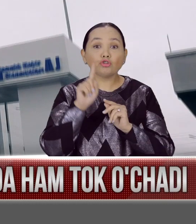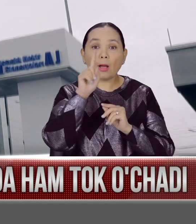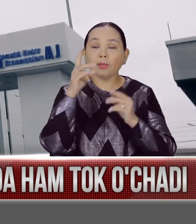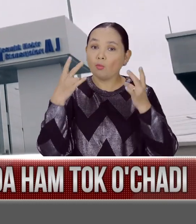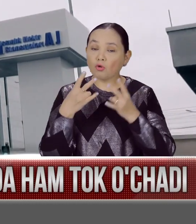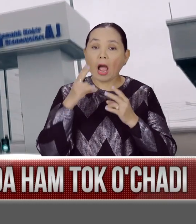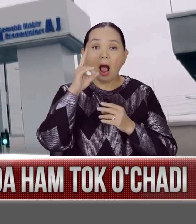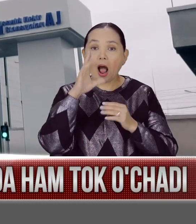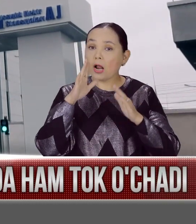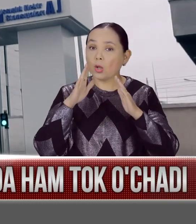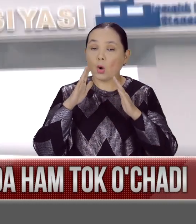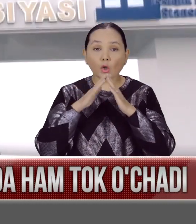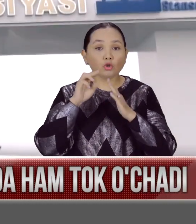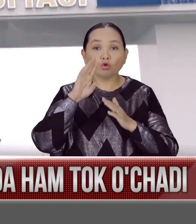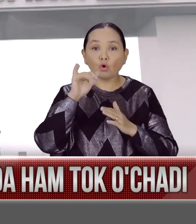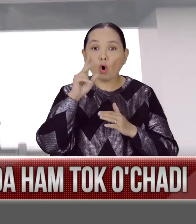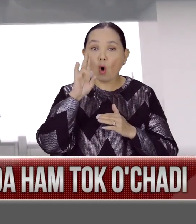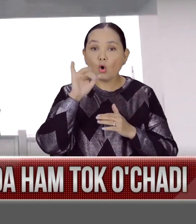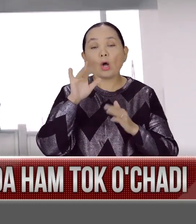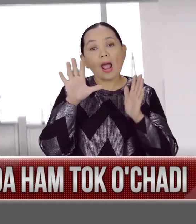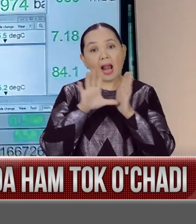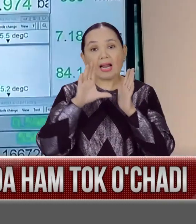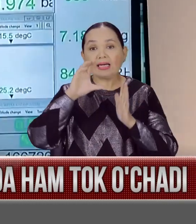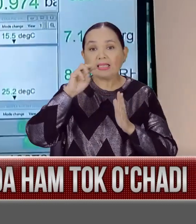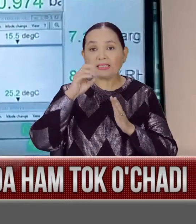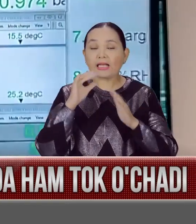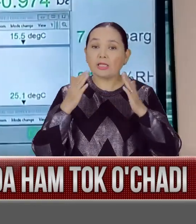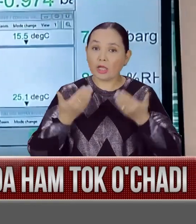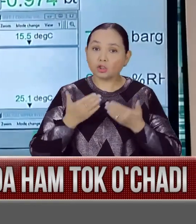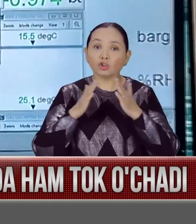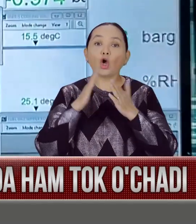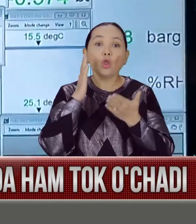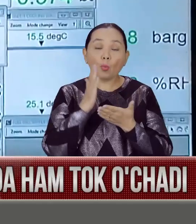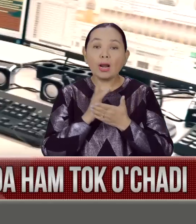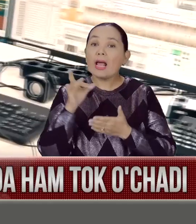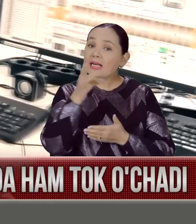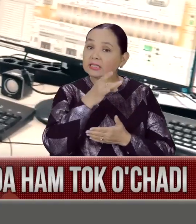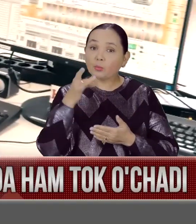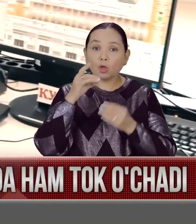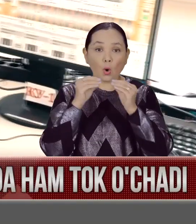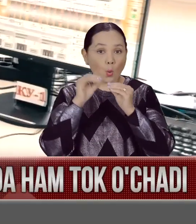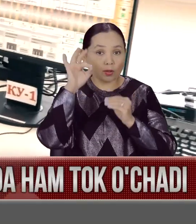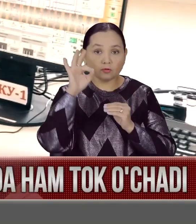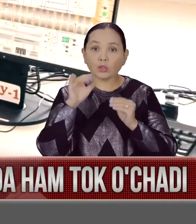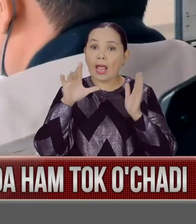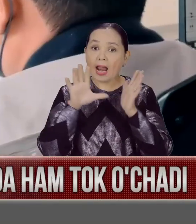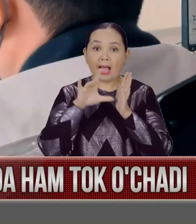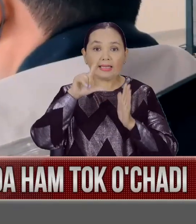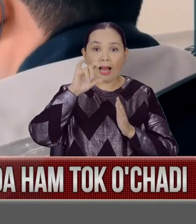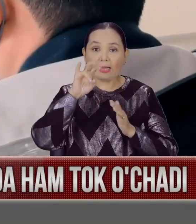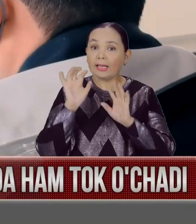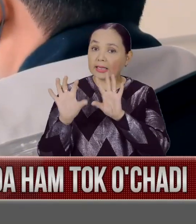aholi xonadonlarda emas, To'raqo'rg'on issiqlik elektr stansiyasi ishchilarining yashash joyida ham bor. Respublikaning 10%ini elektr energiya